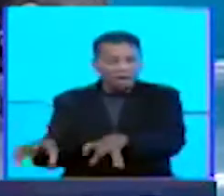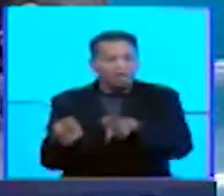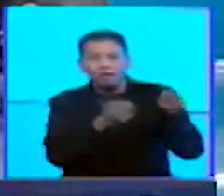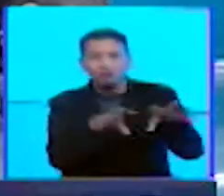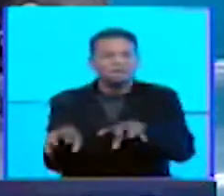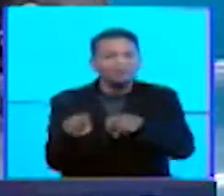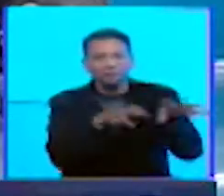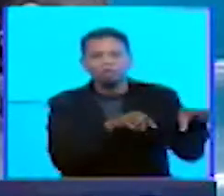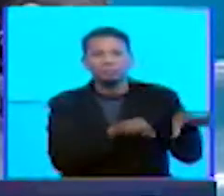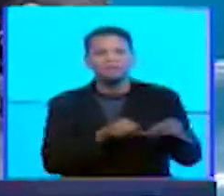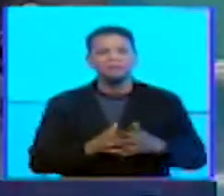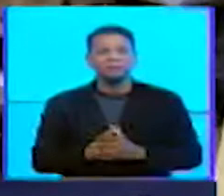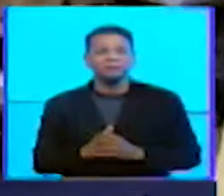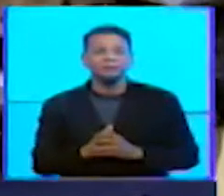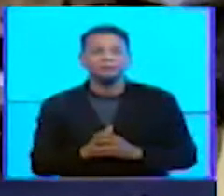lain.